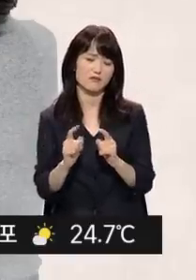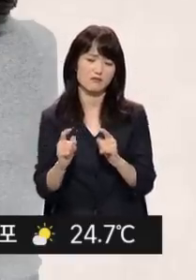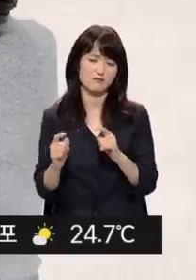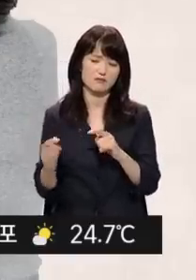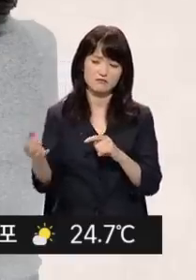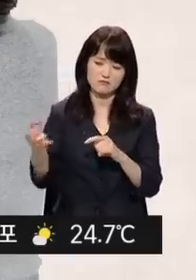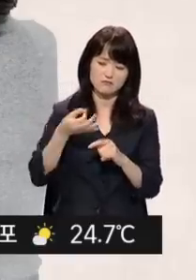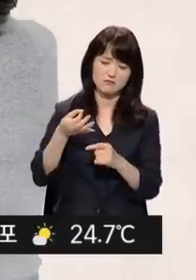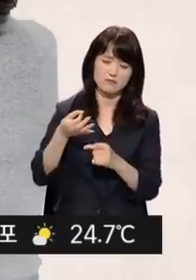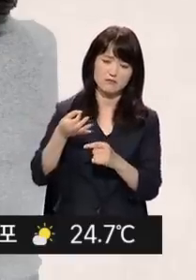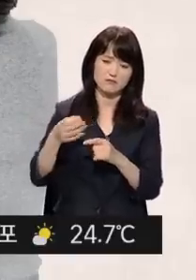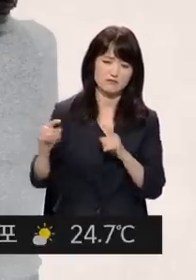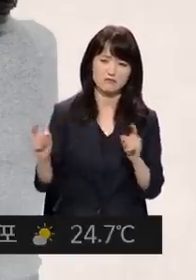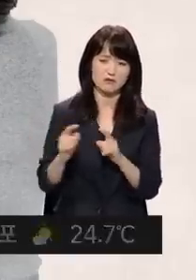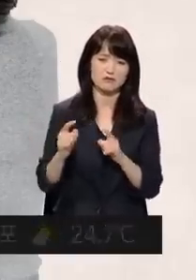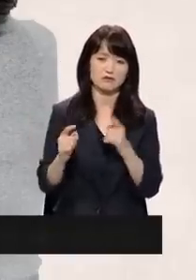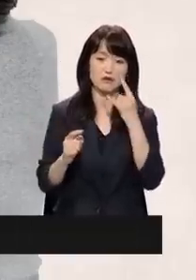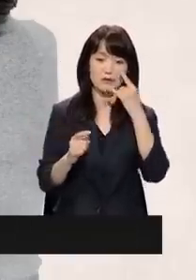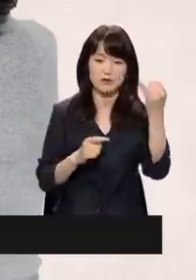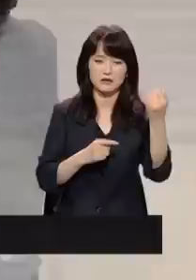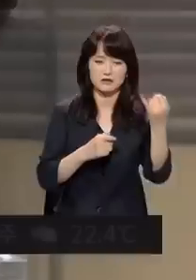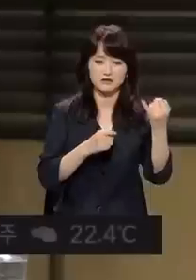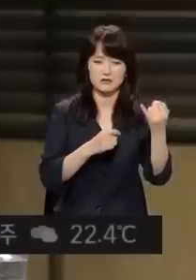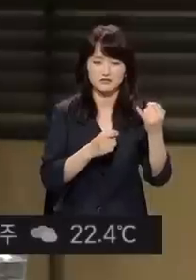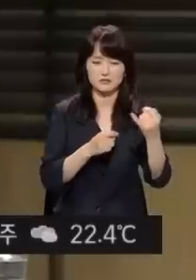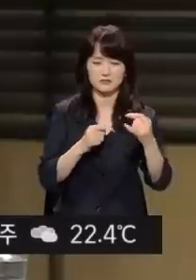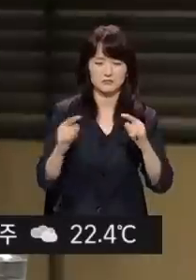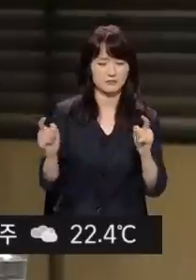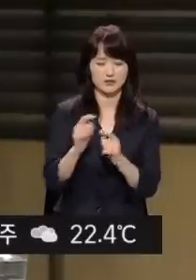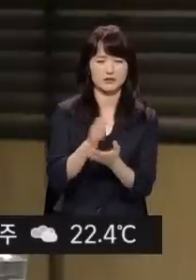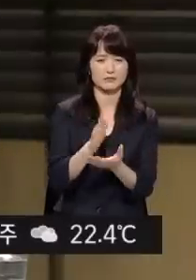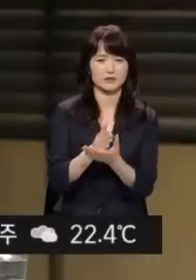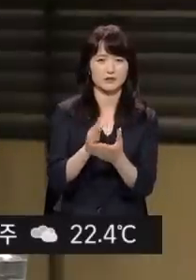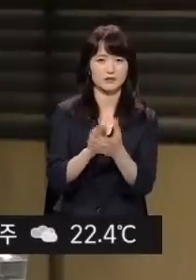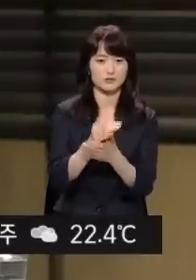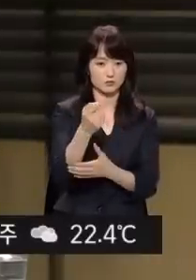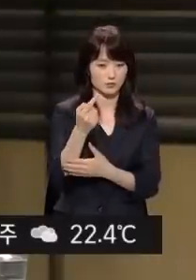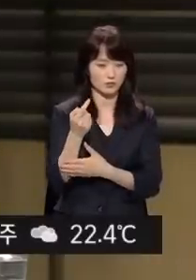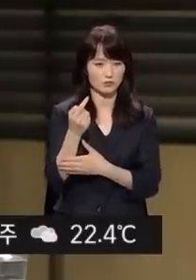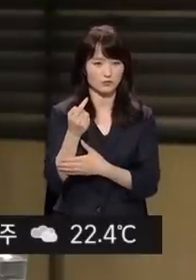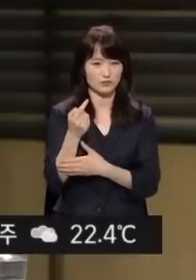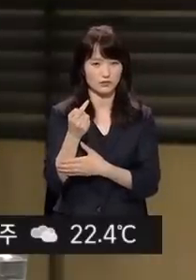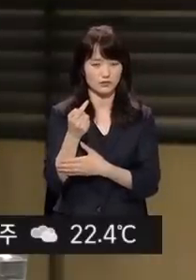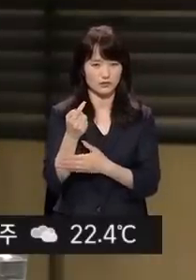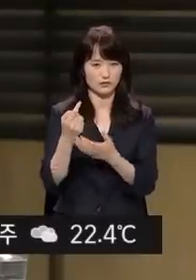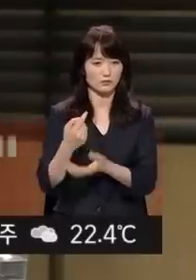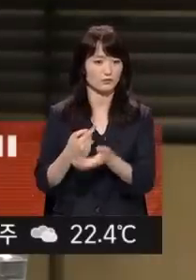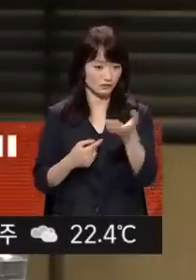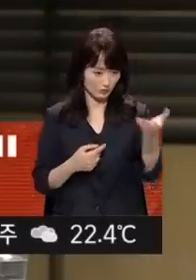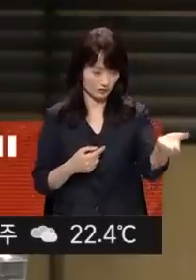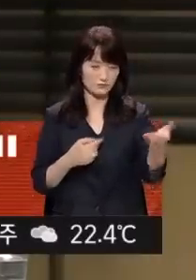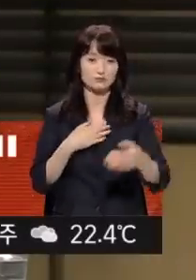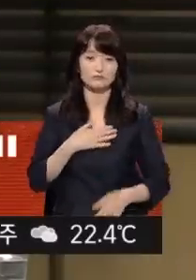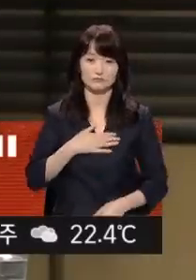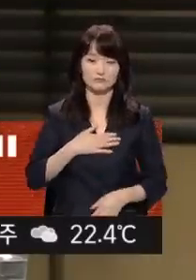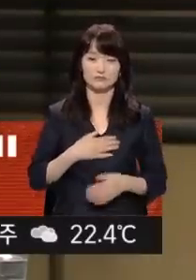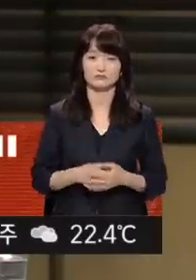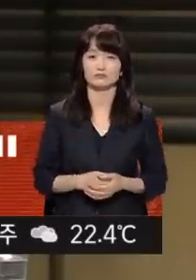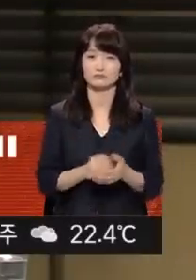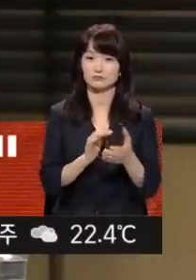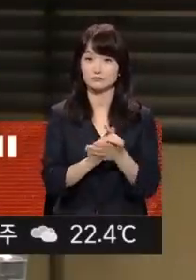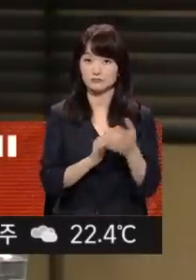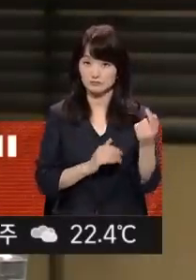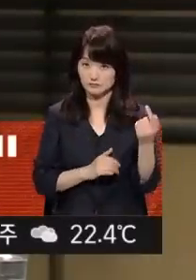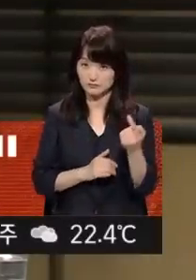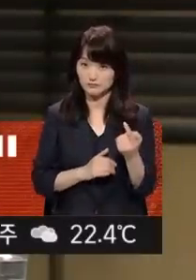하니까이 어머님이 말대꾸하지 말고 친구들이 오면 피해라라고 해서 알았다고 얘기를 했다고 하네요 그렇게 이제 친구들이